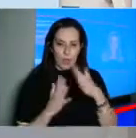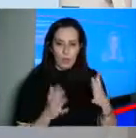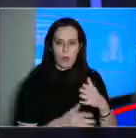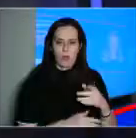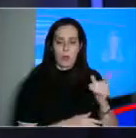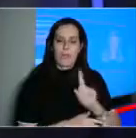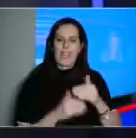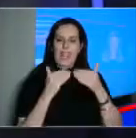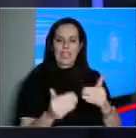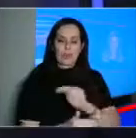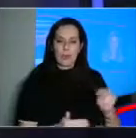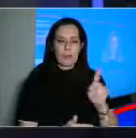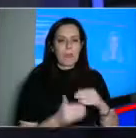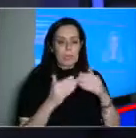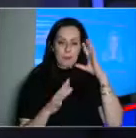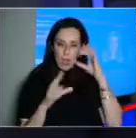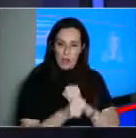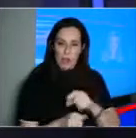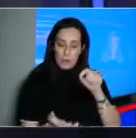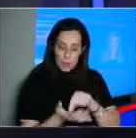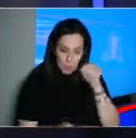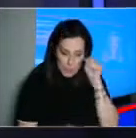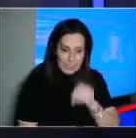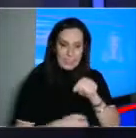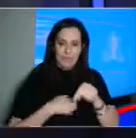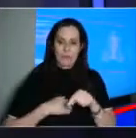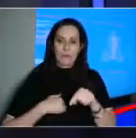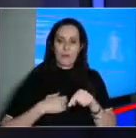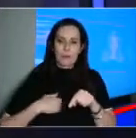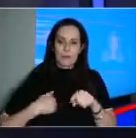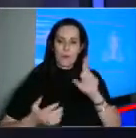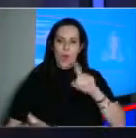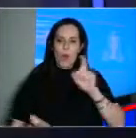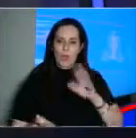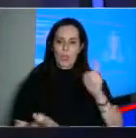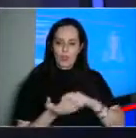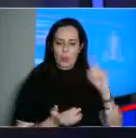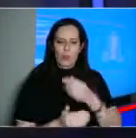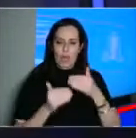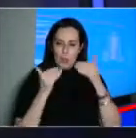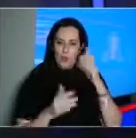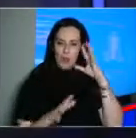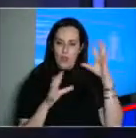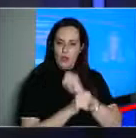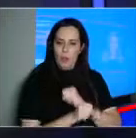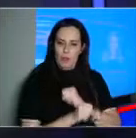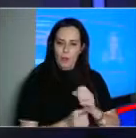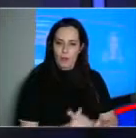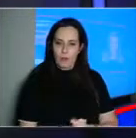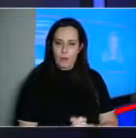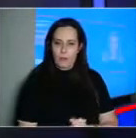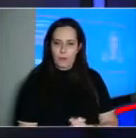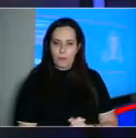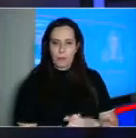מי יקדם את זה, מי יקדם את האג'נדה. בדיוק בגלל זה אנחנו נלחמים על יותר נשים. לקדם את האג'נדה הזאת.